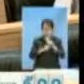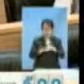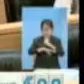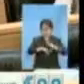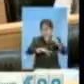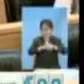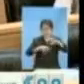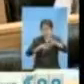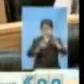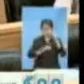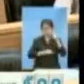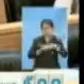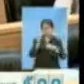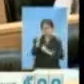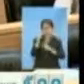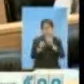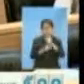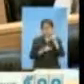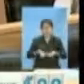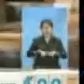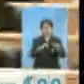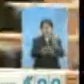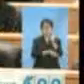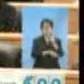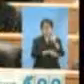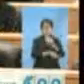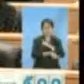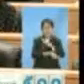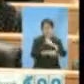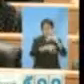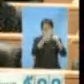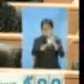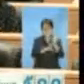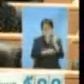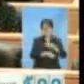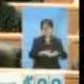ราษฎร์ได้ก็คือให้ยกให้ท้องถิ่นเข้าไปครับเขาจะได้เอาไปพัฒนาครับขอบคุณท่านประธานครับ